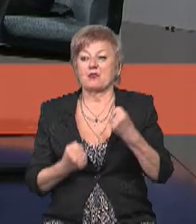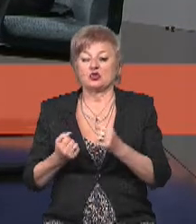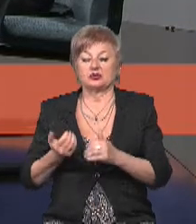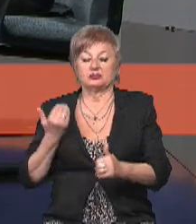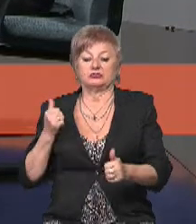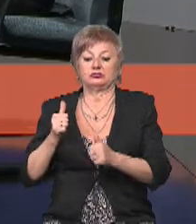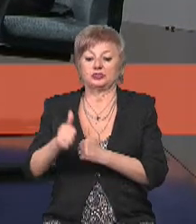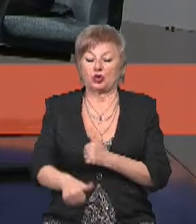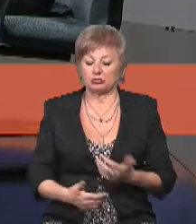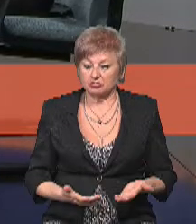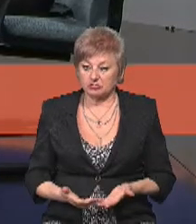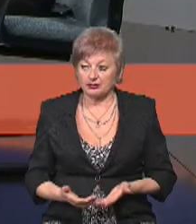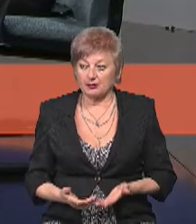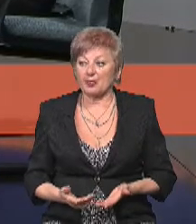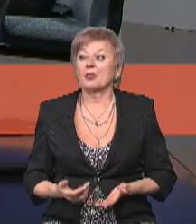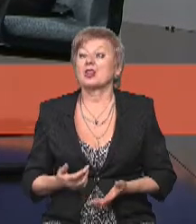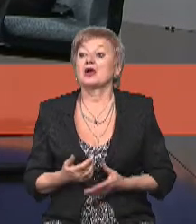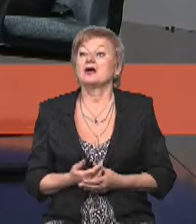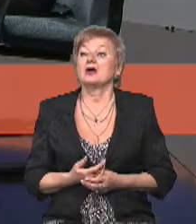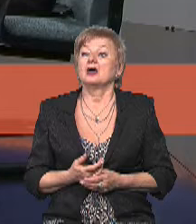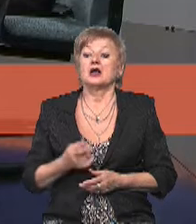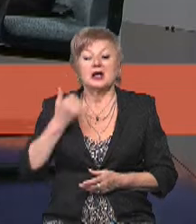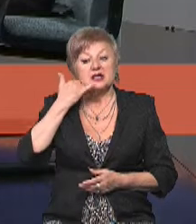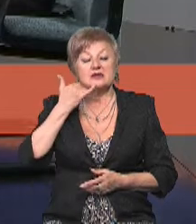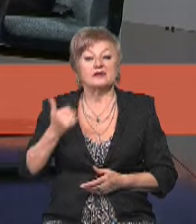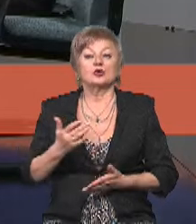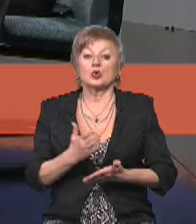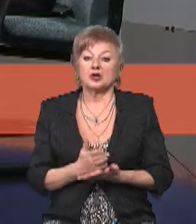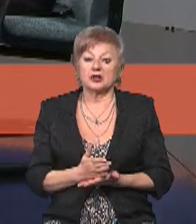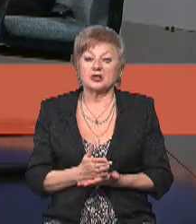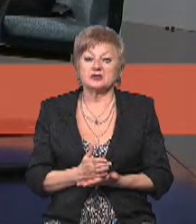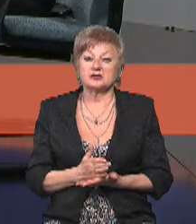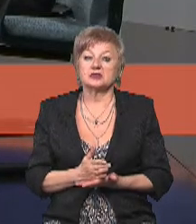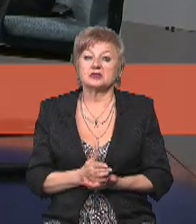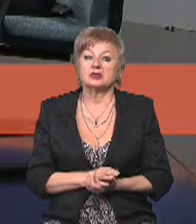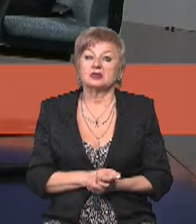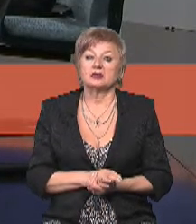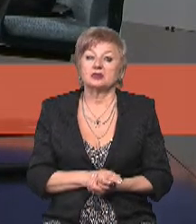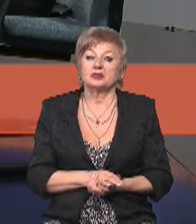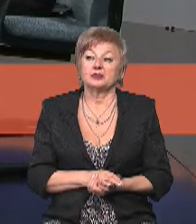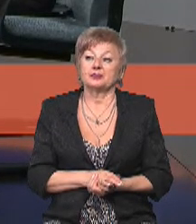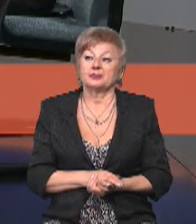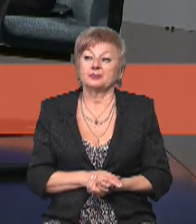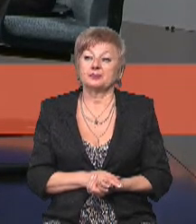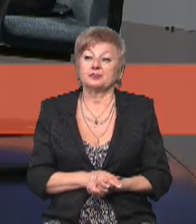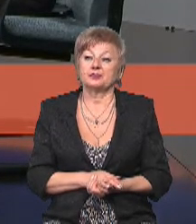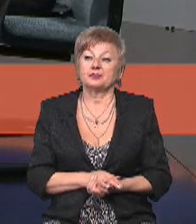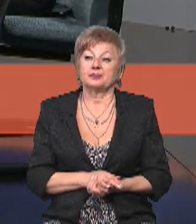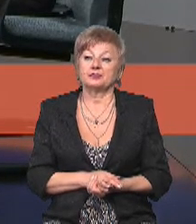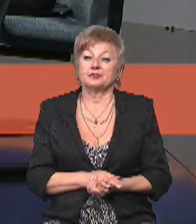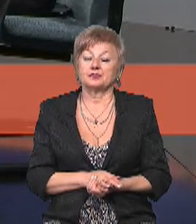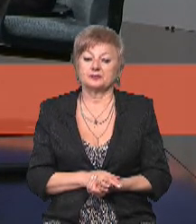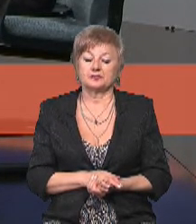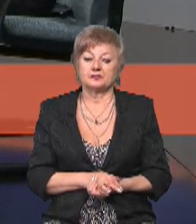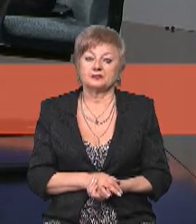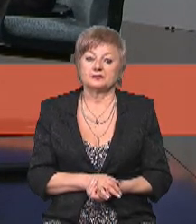Я перепрошую, у нас є телефонний дзвіночок. Якщо можна послухати в студії, якщо ні, я транслюю його.